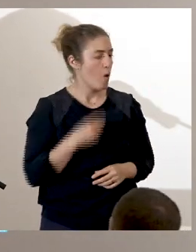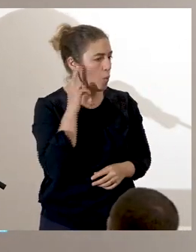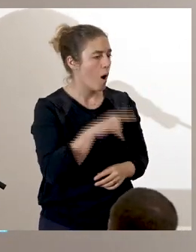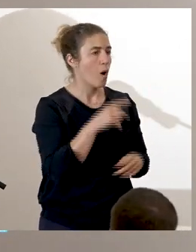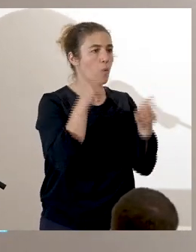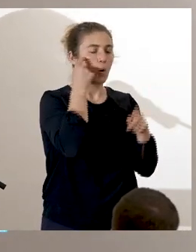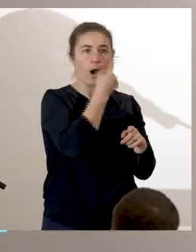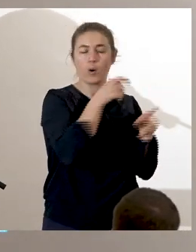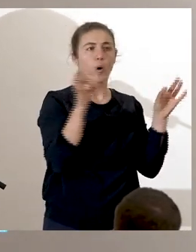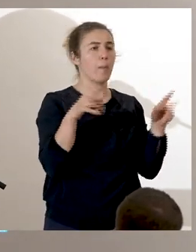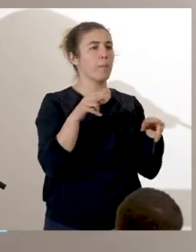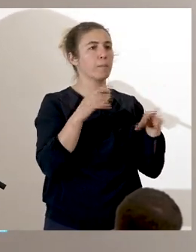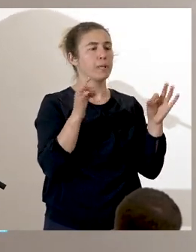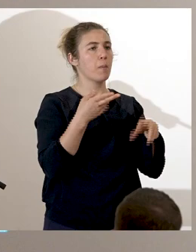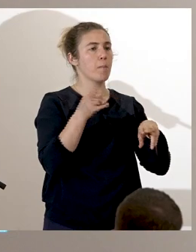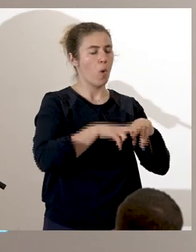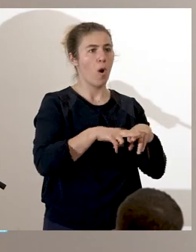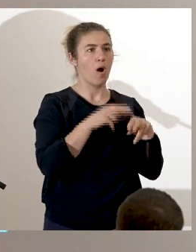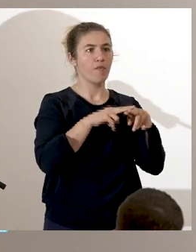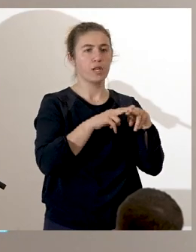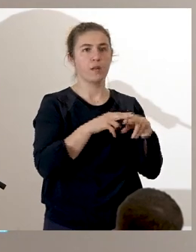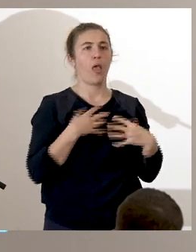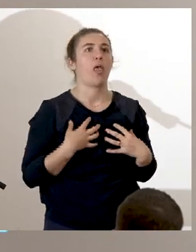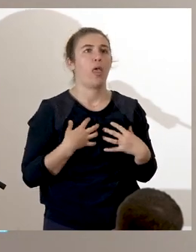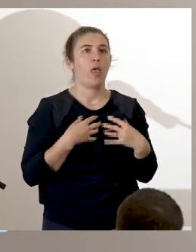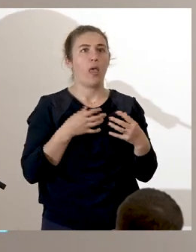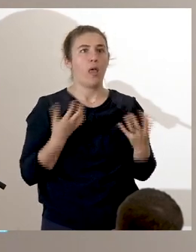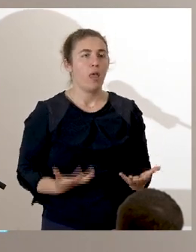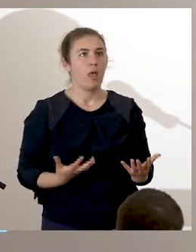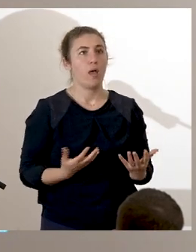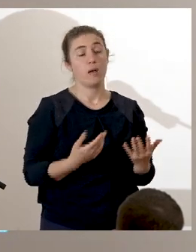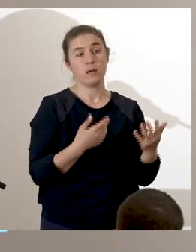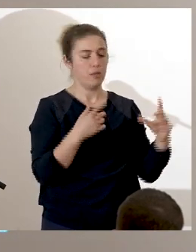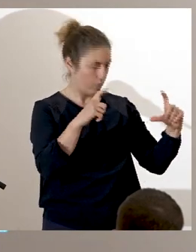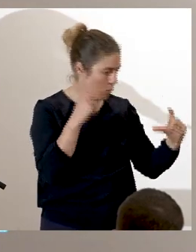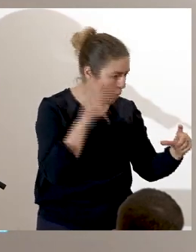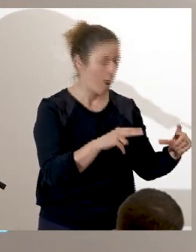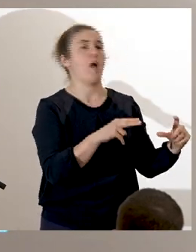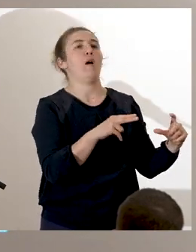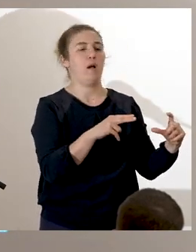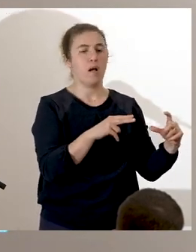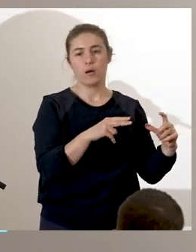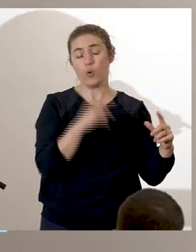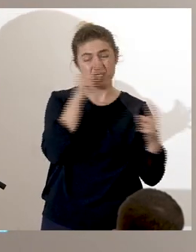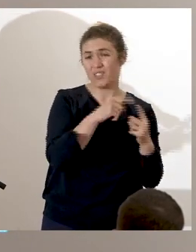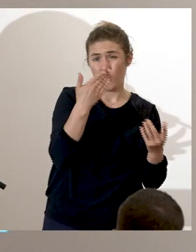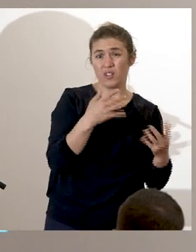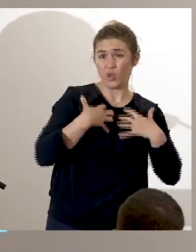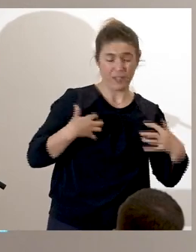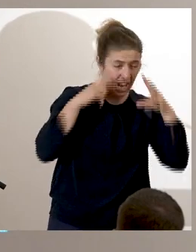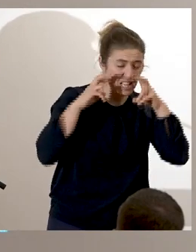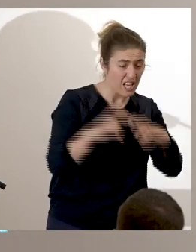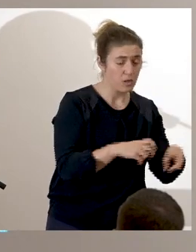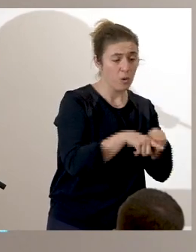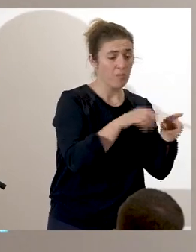morts, vides, désemparés, figés sur des clichés du 19e pour permettre l'observation scientifique entre guillemets des races